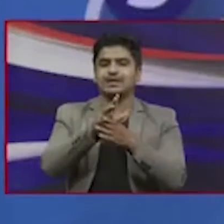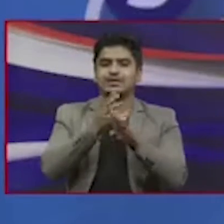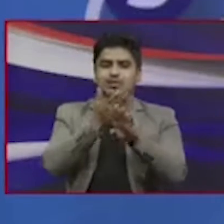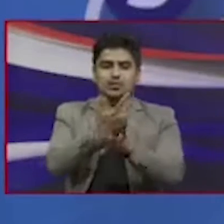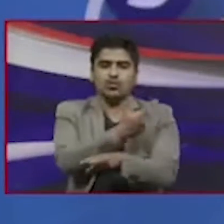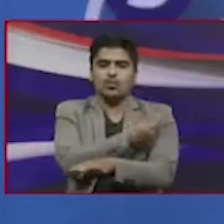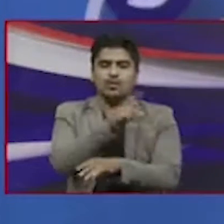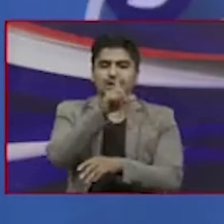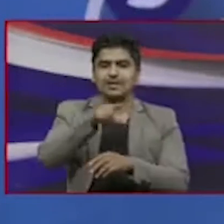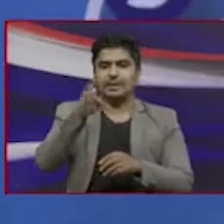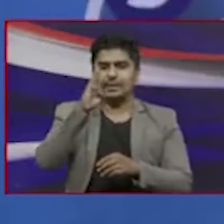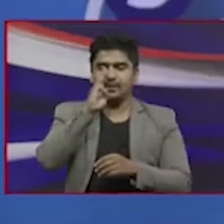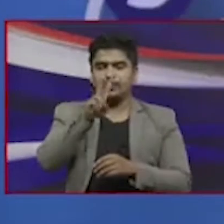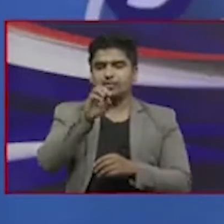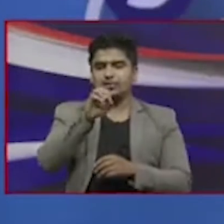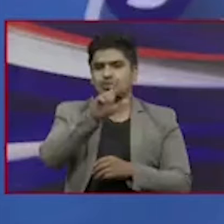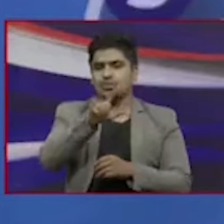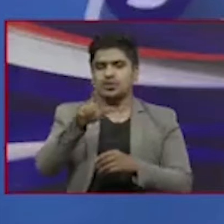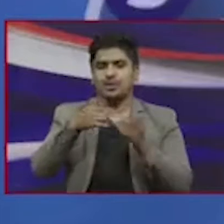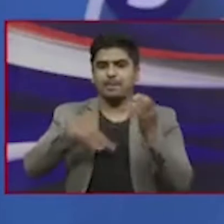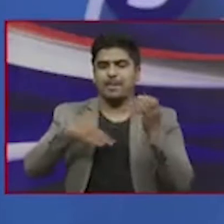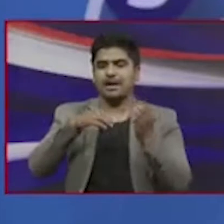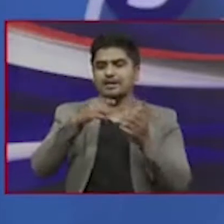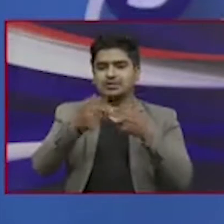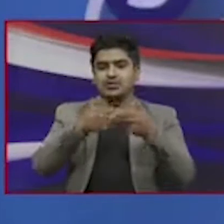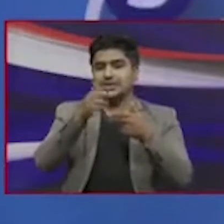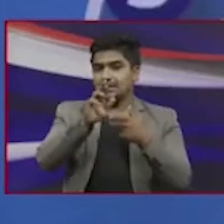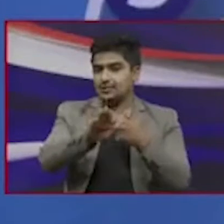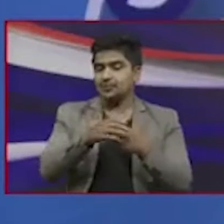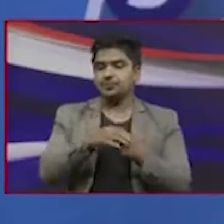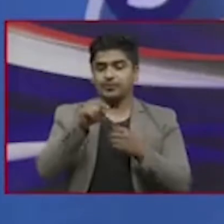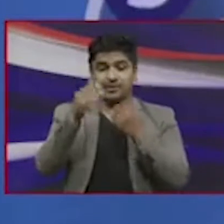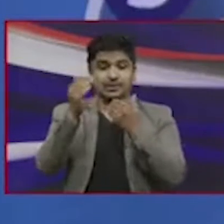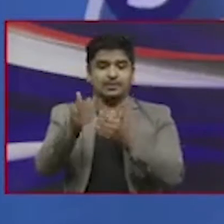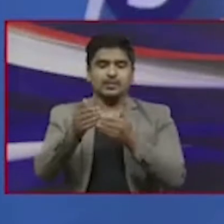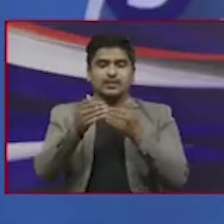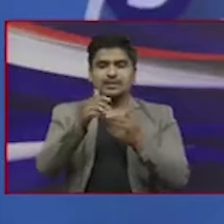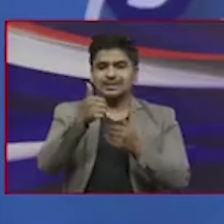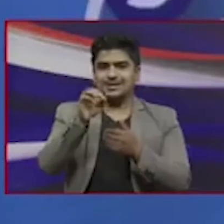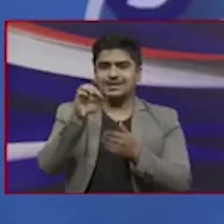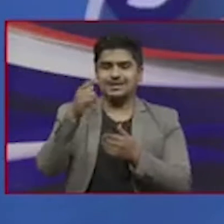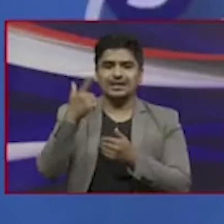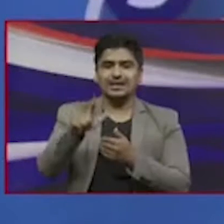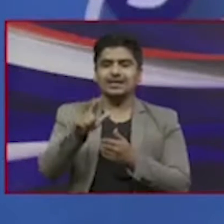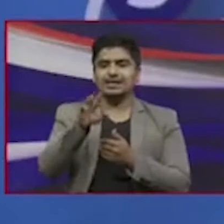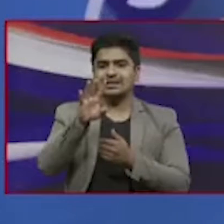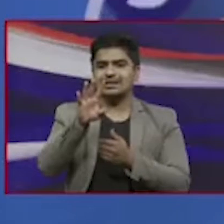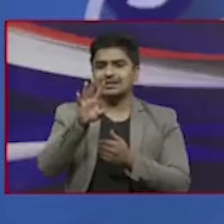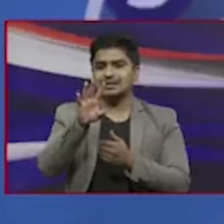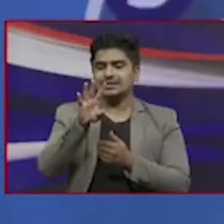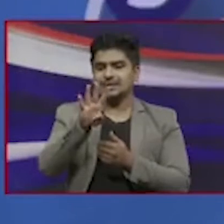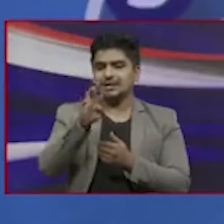मृत्यु भएको स्वास्थ्य मन्त्रालयले जनाएको छ। स्वास्थ्य मन्त्रालयका अनुसार पछिल्लो 24 घण्टामा